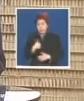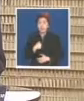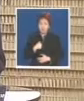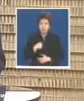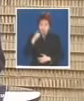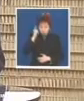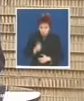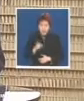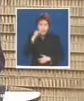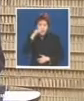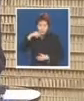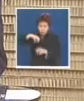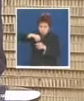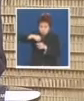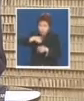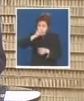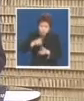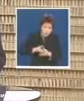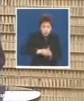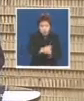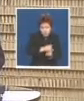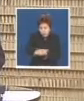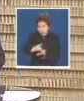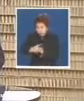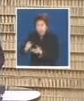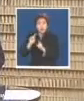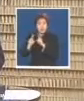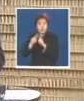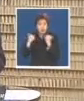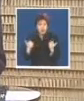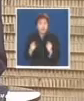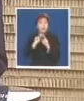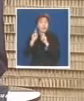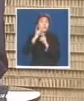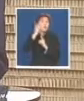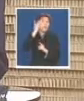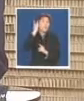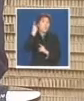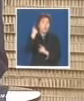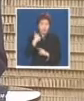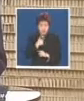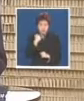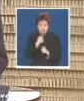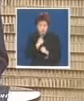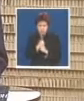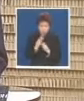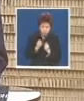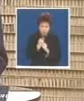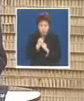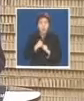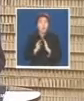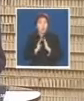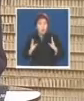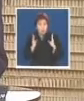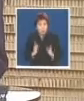ะต้องระดมทั้งน้ำดื่มแล้วก็เครื่องทำน้ำไปในพื้นที่ครับแต่ว่าเมื่อวานนี้หลังจากที่เราเร่งรัดกันเต็มที่นะครับแล้วก็ต้องขอขอบคุณทางเจ้าหน้า